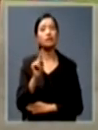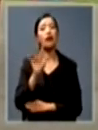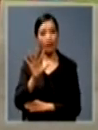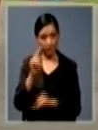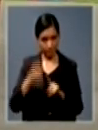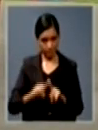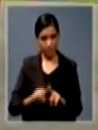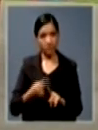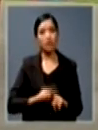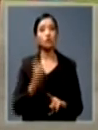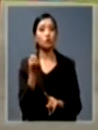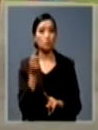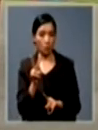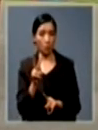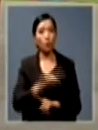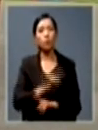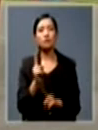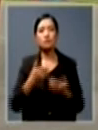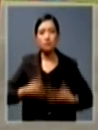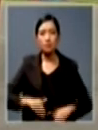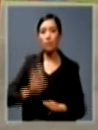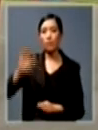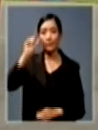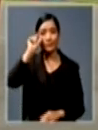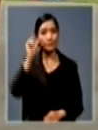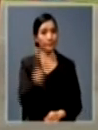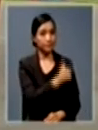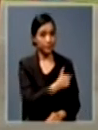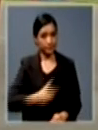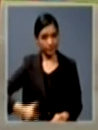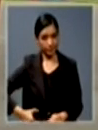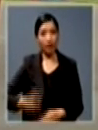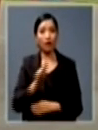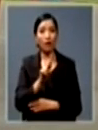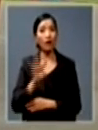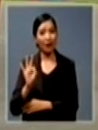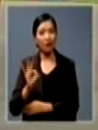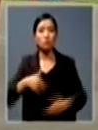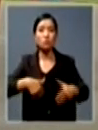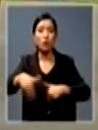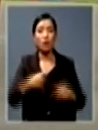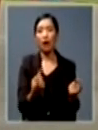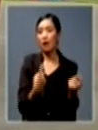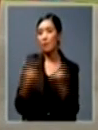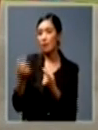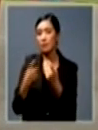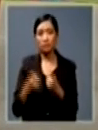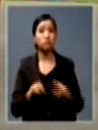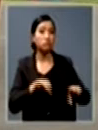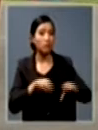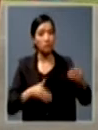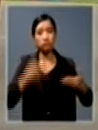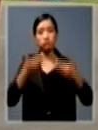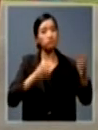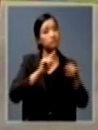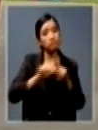ะครับพระราชสมภพของพระบาทสมเด็จพระปรมินทรมหาภูมิพลอดุลยเดชประชาชนก็ถามมาเยอะว่าเอ๊ะท่านจะจัดกิจกรรมทำอะ